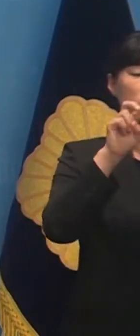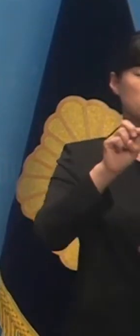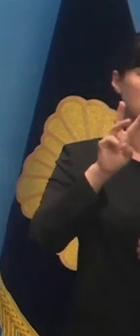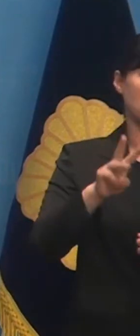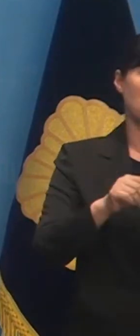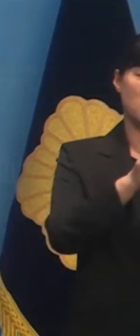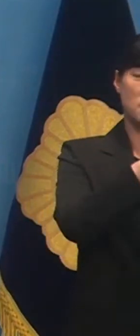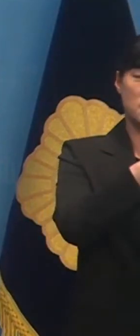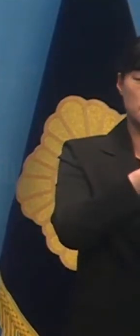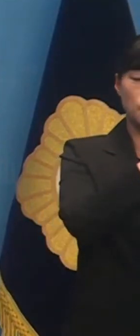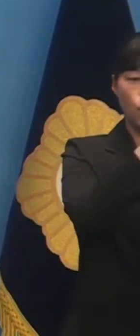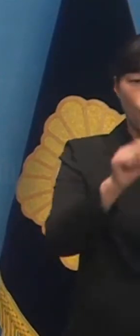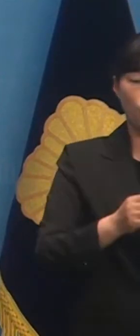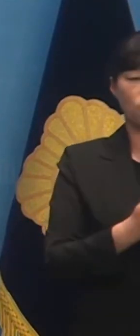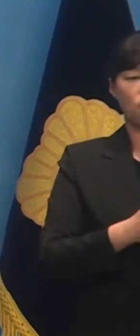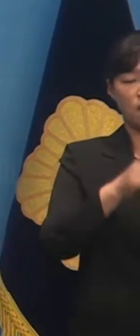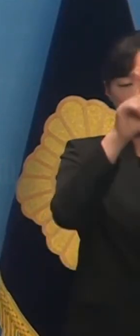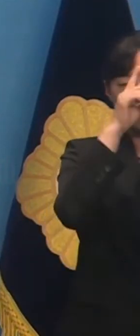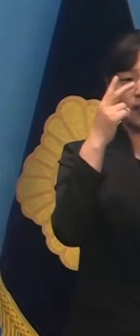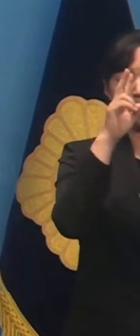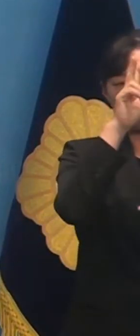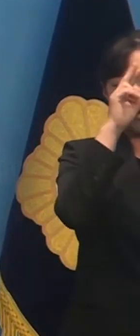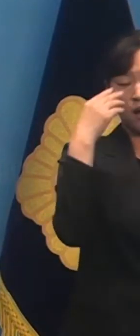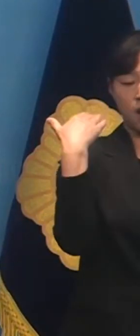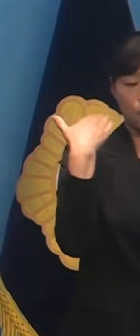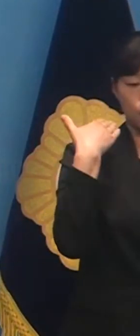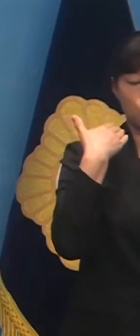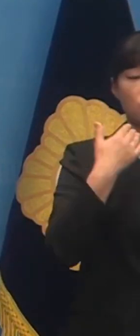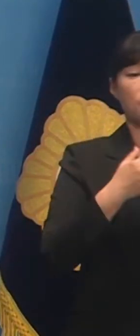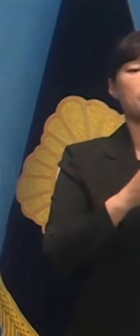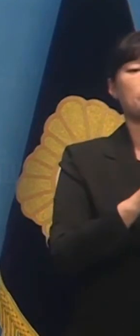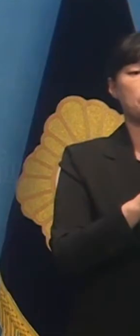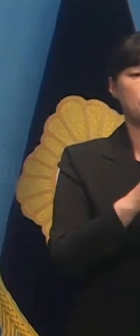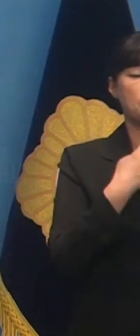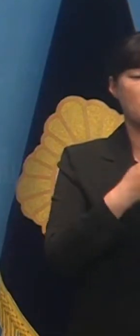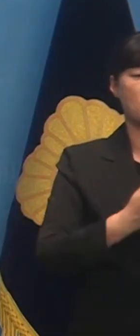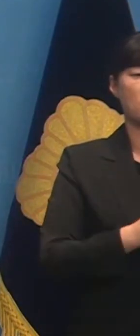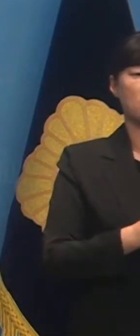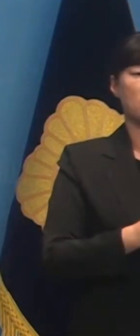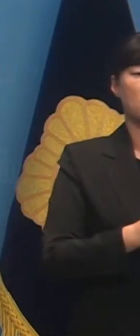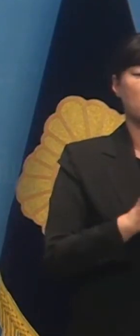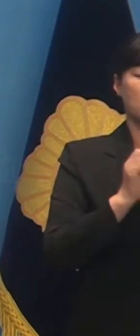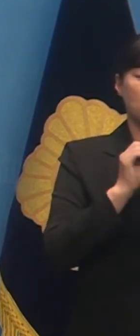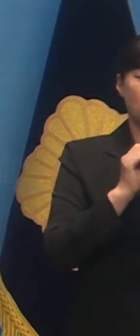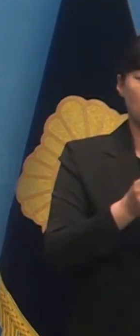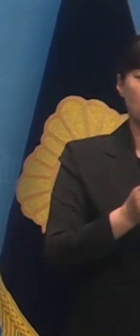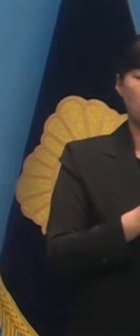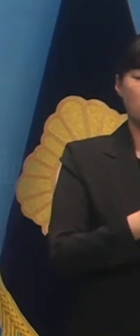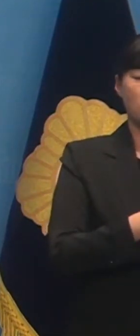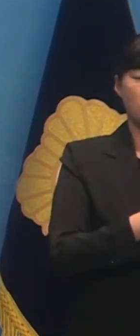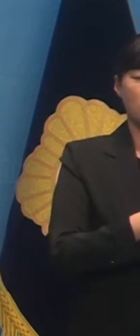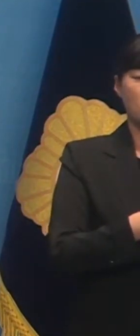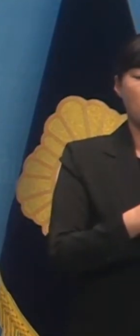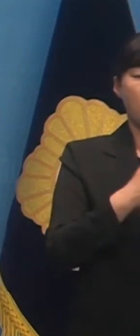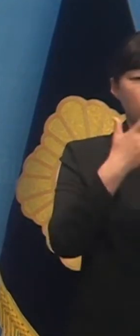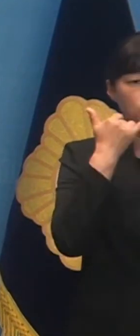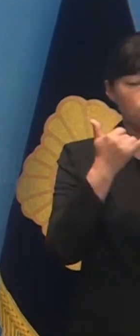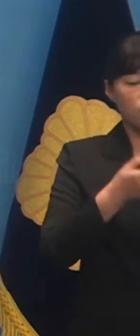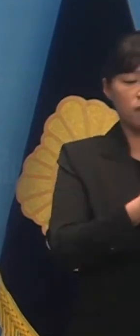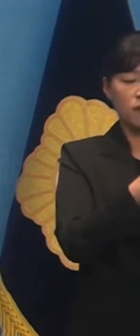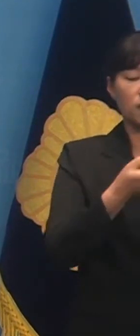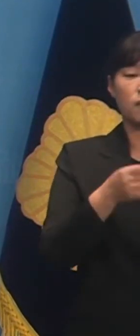2023년 11월 리박스쿨이 주관하는 기회평등 학부모 연대가 주최한